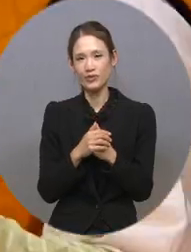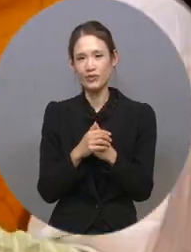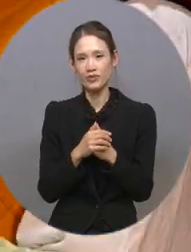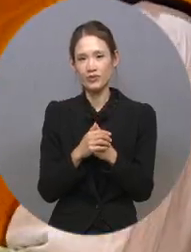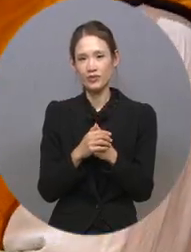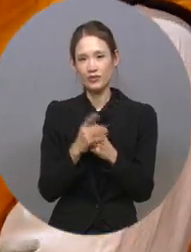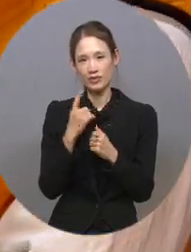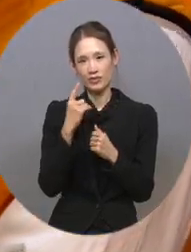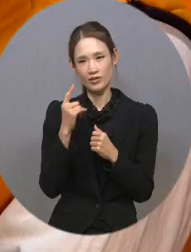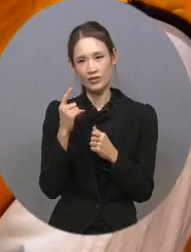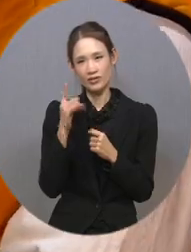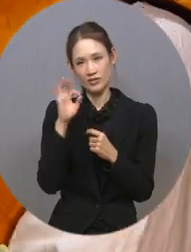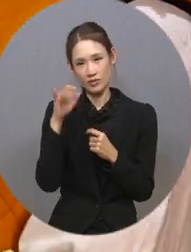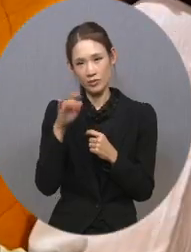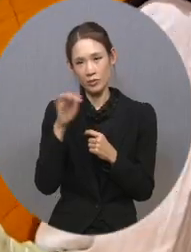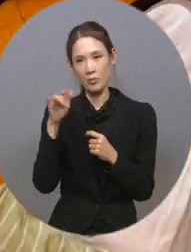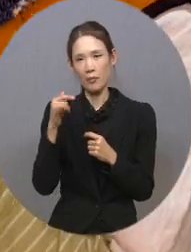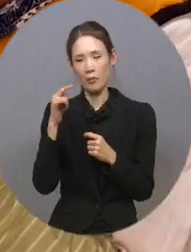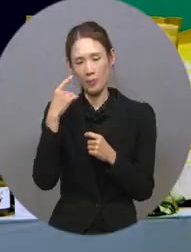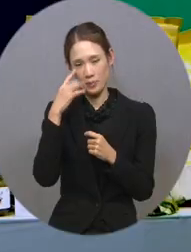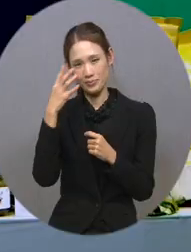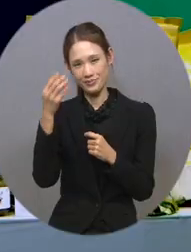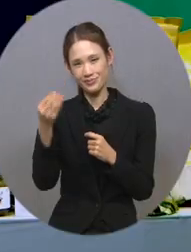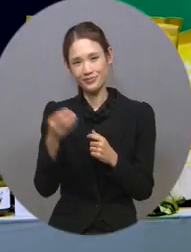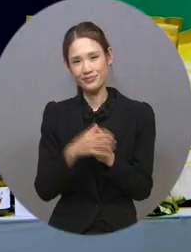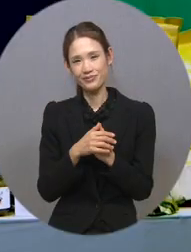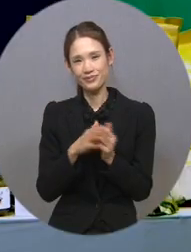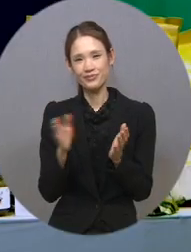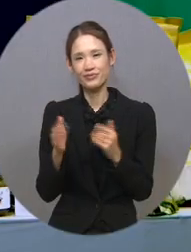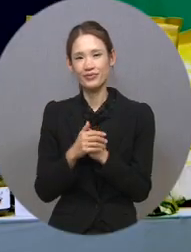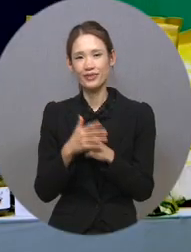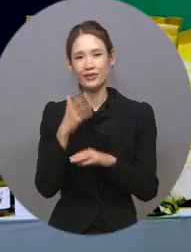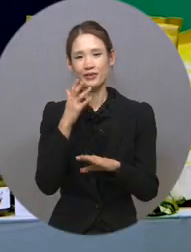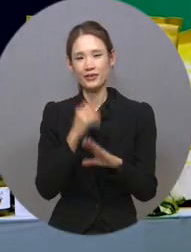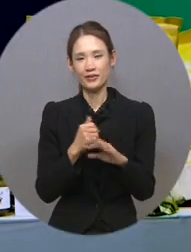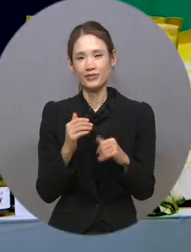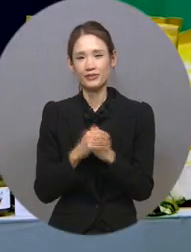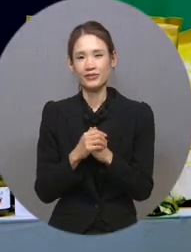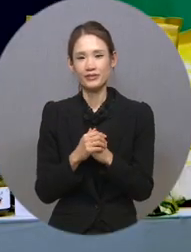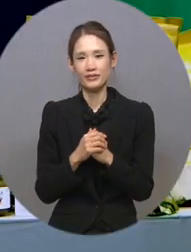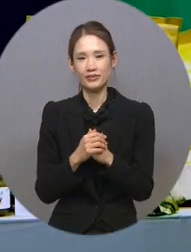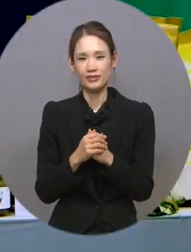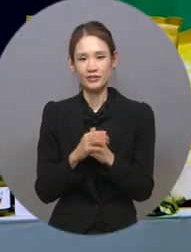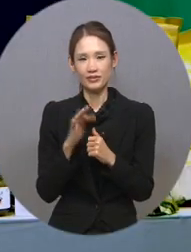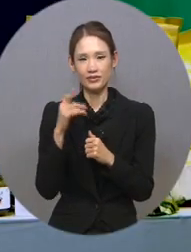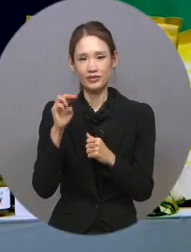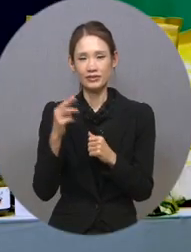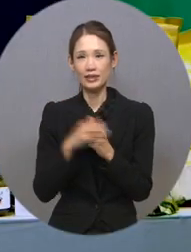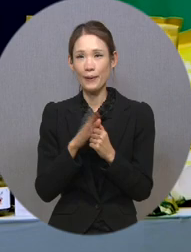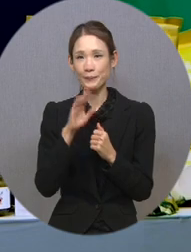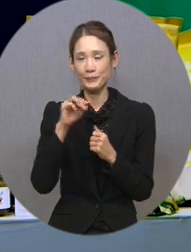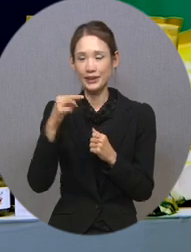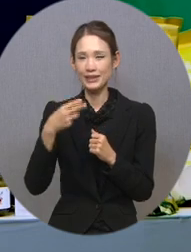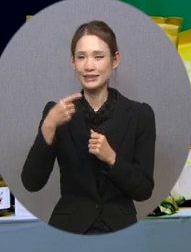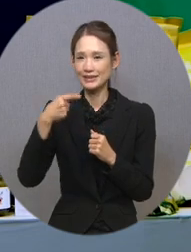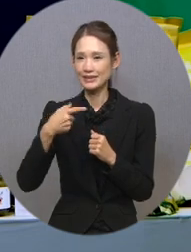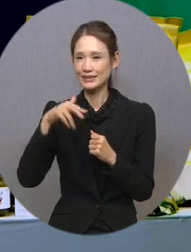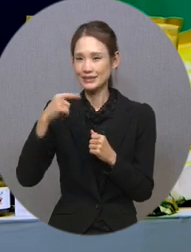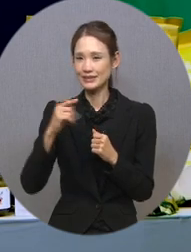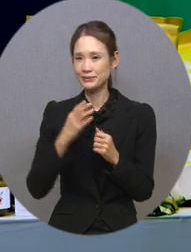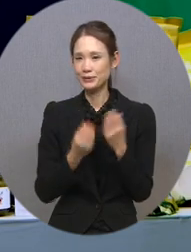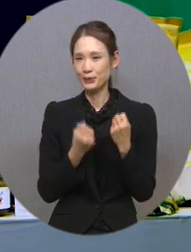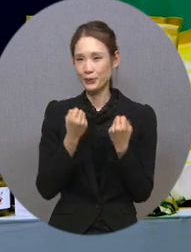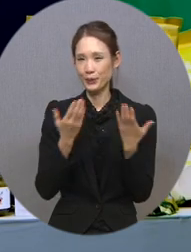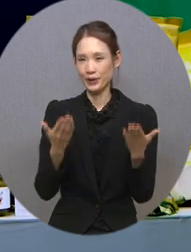보여요? 자, 보여? 유산균이. 자, 이번에는 마지막 주식회사 샘터의 비트즙을